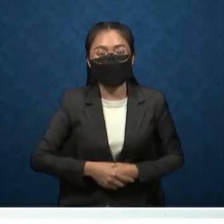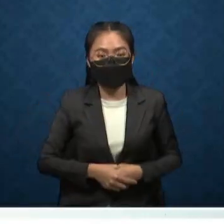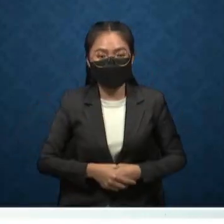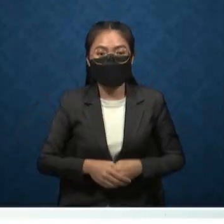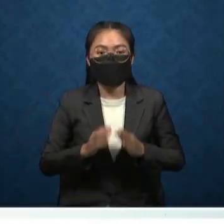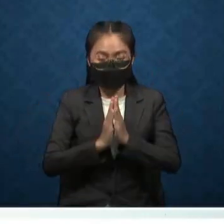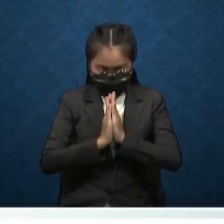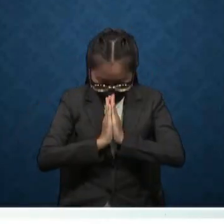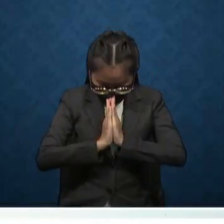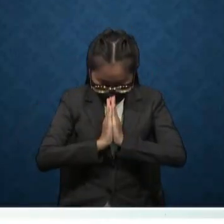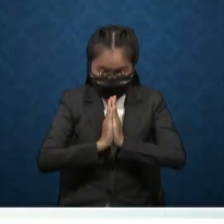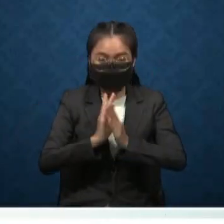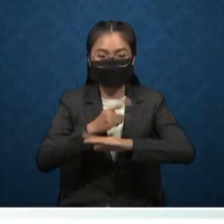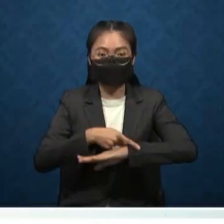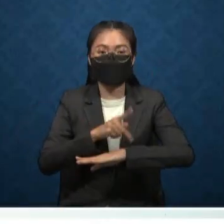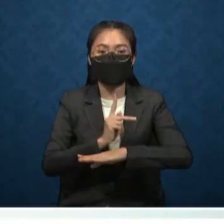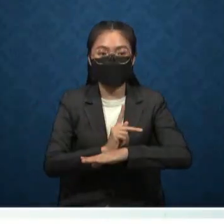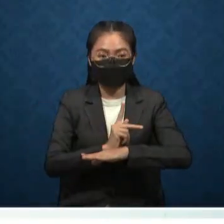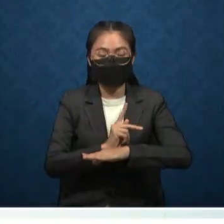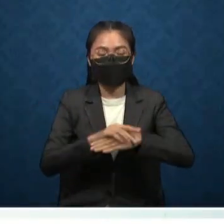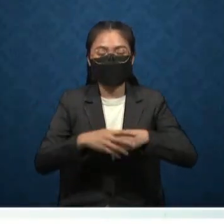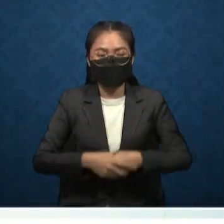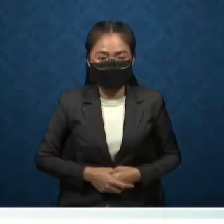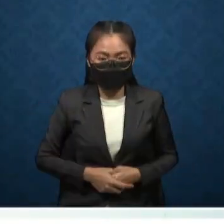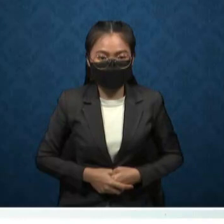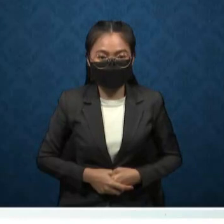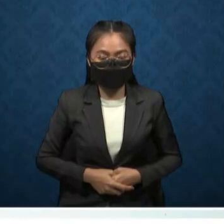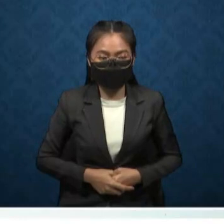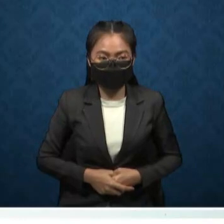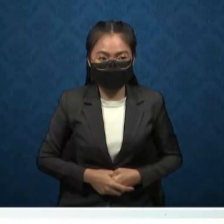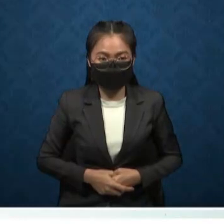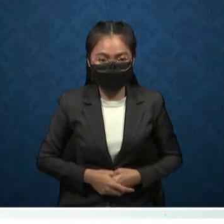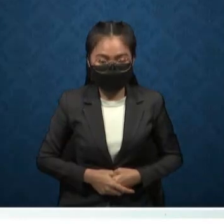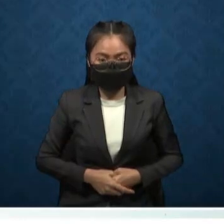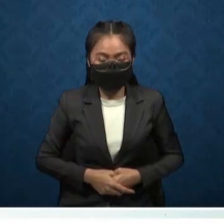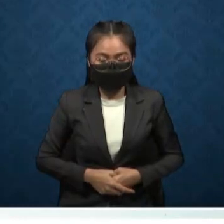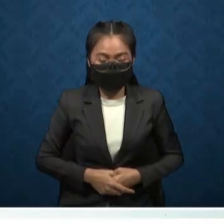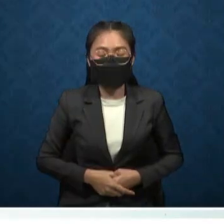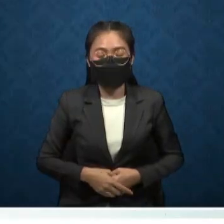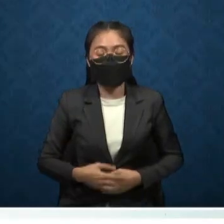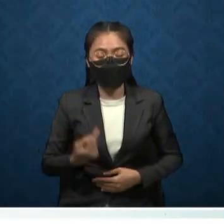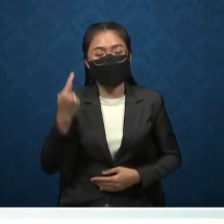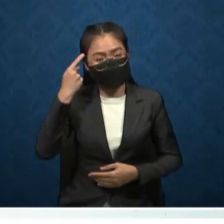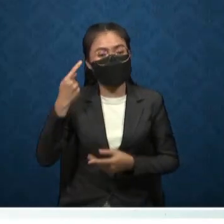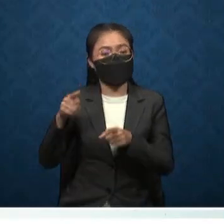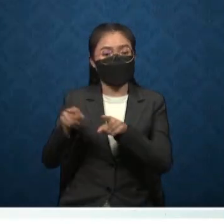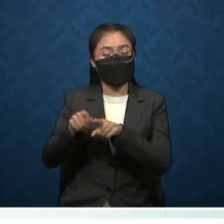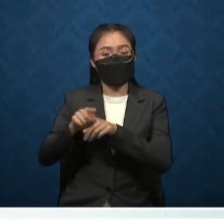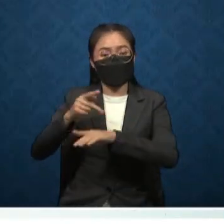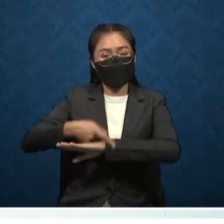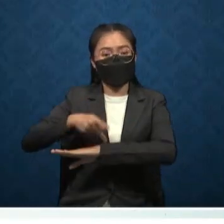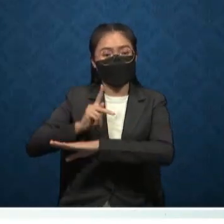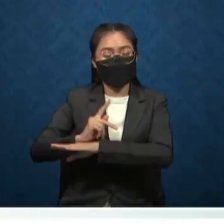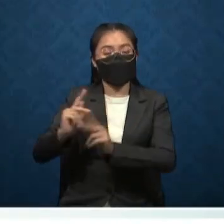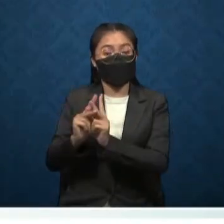ขอบคคร ครัก่อนอื่น ขออนุญาตเติด้วย กับทานใoonenมาทิies importa